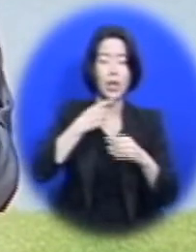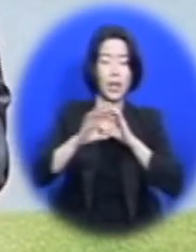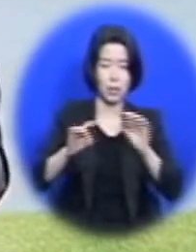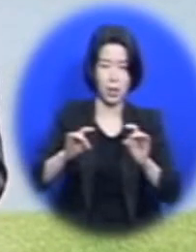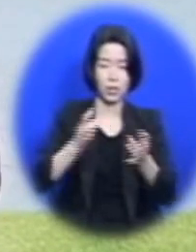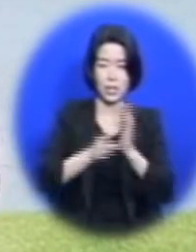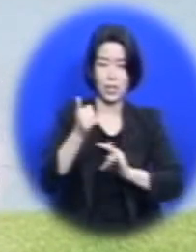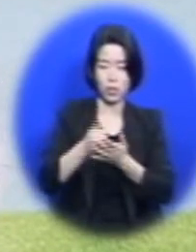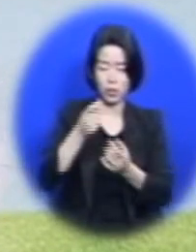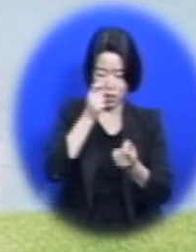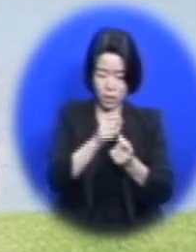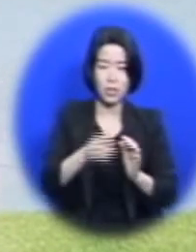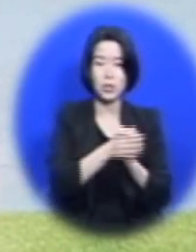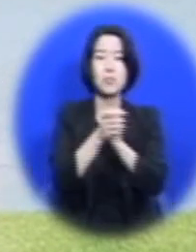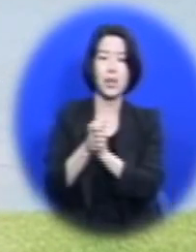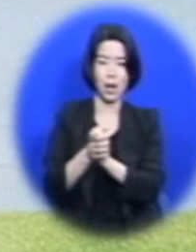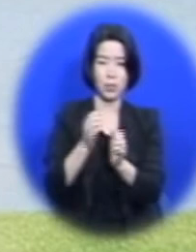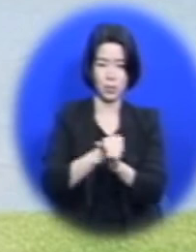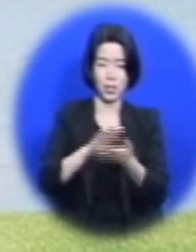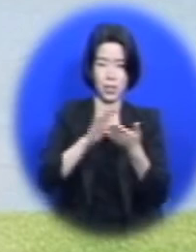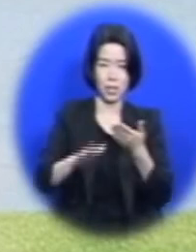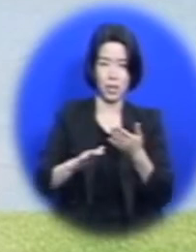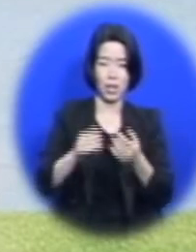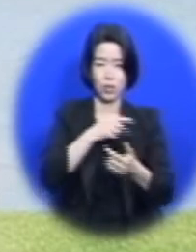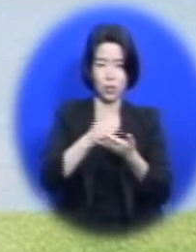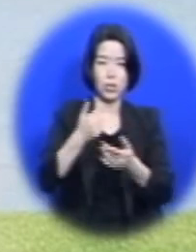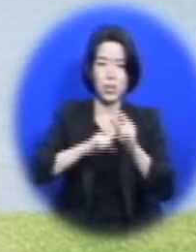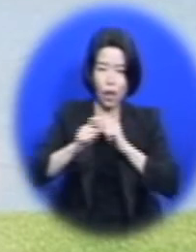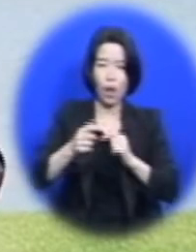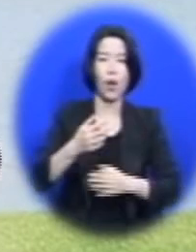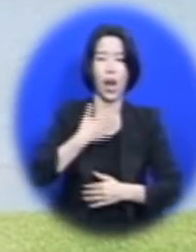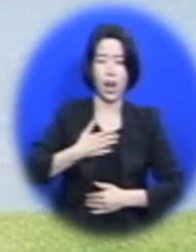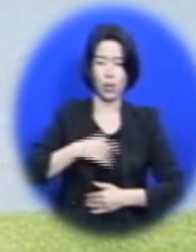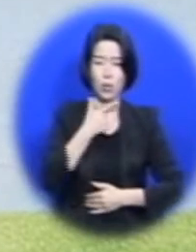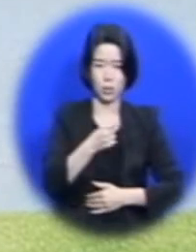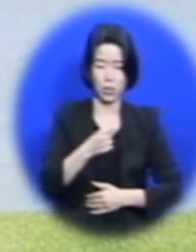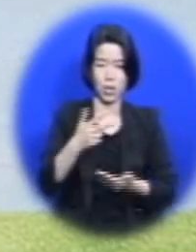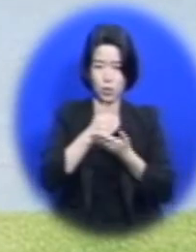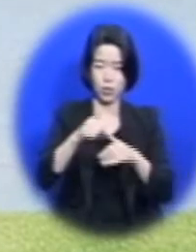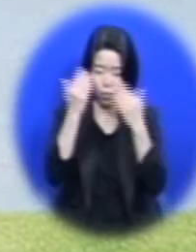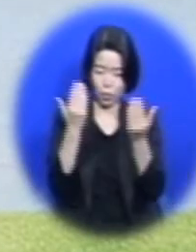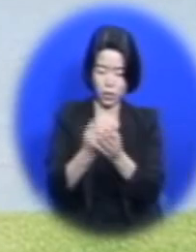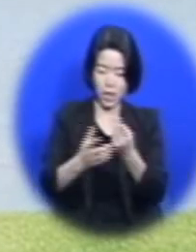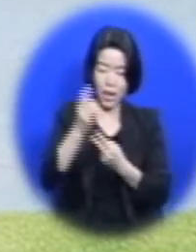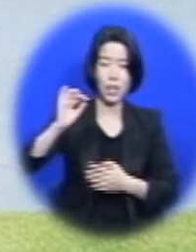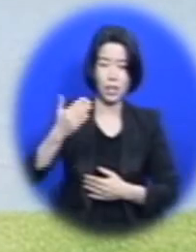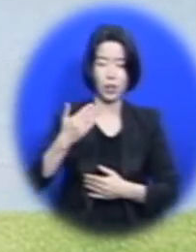예수님과의 친밀함입니다. 주님을 더 알고 싶은, 주님과 온전히 하나 되어 살고 싶은